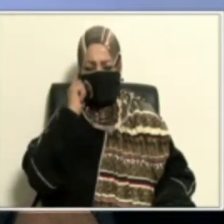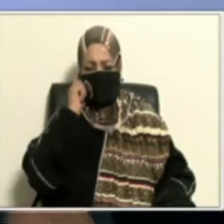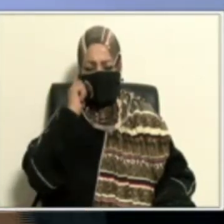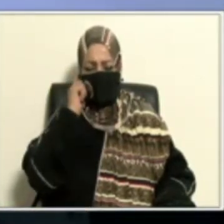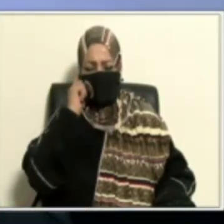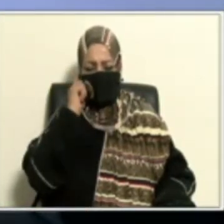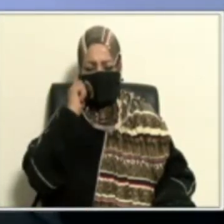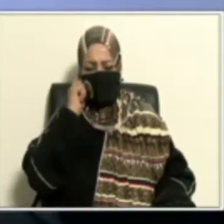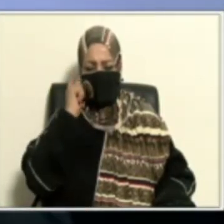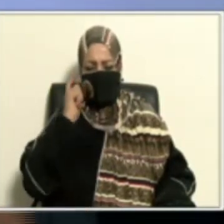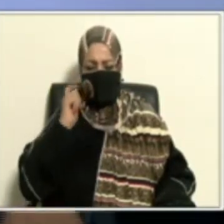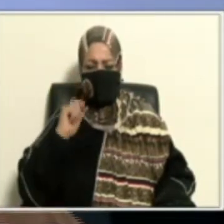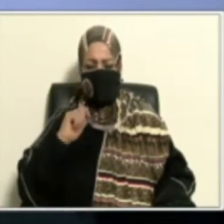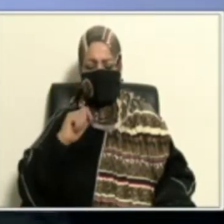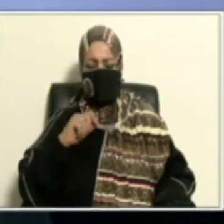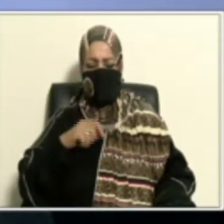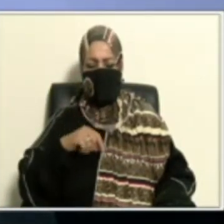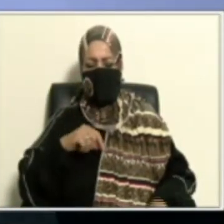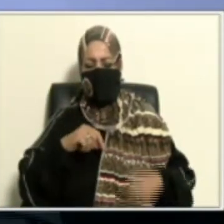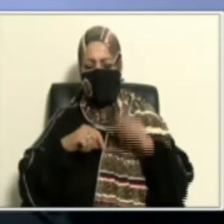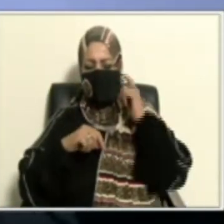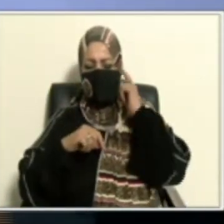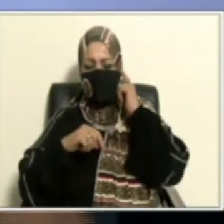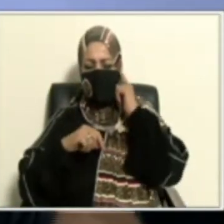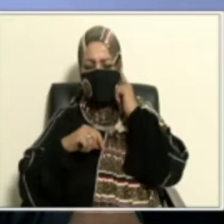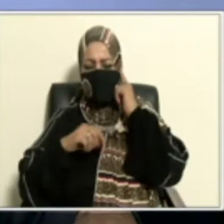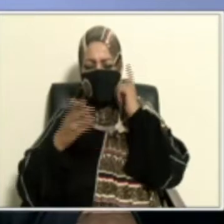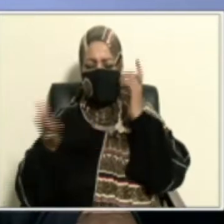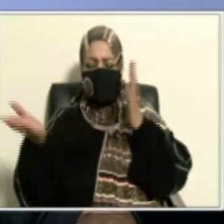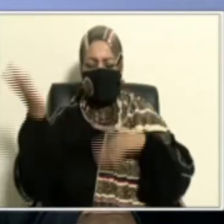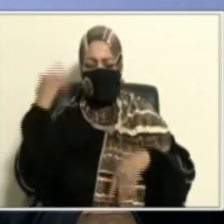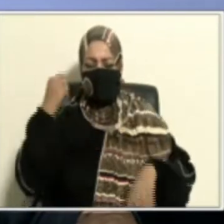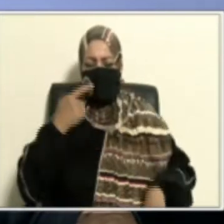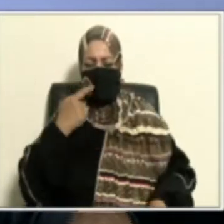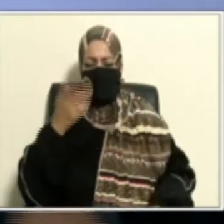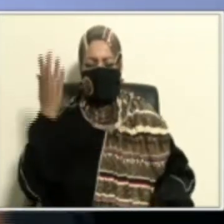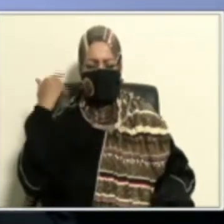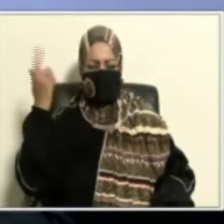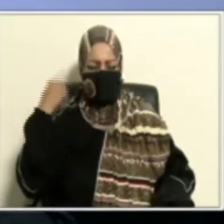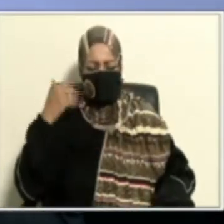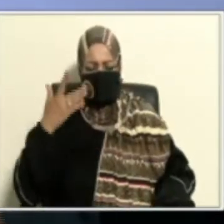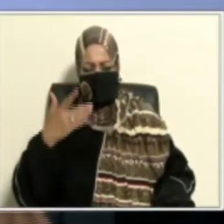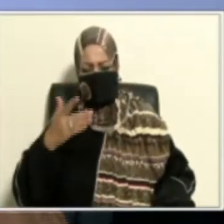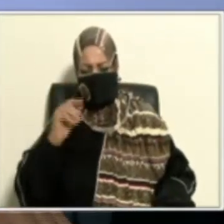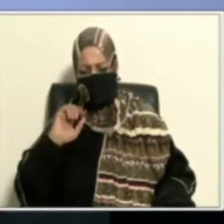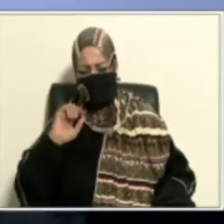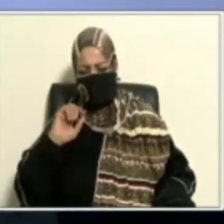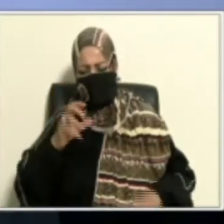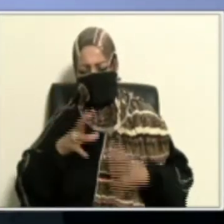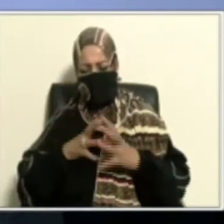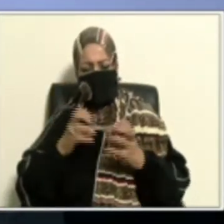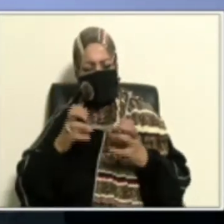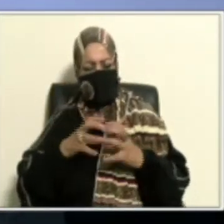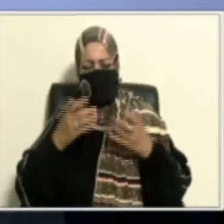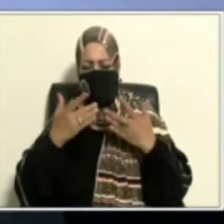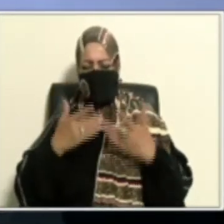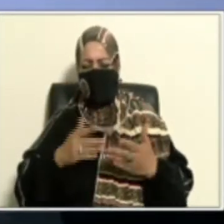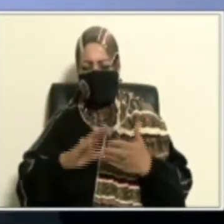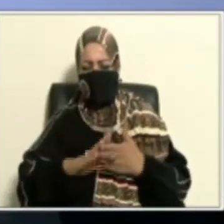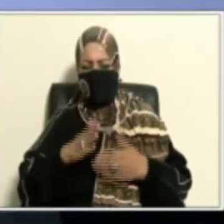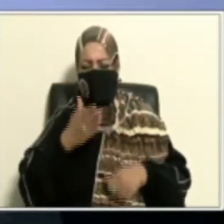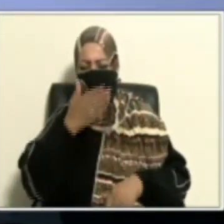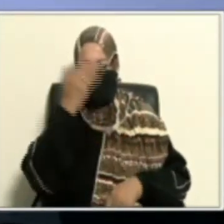تفسير حفظ وتفسير حفظ ولا مسابقة في الأربعين النووية ولا في غيرها